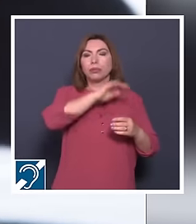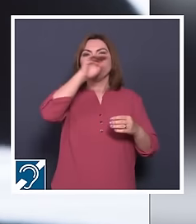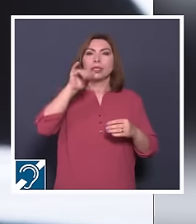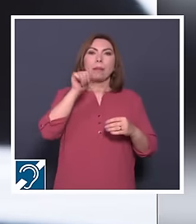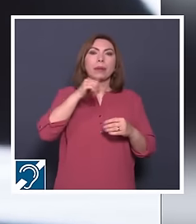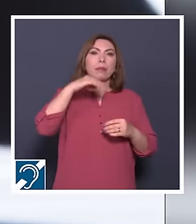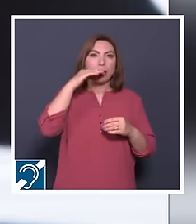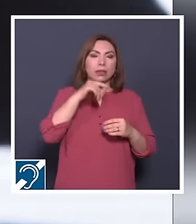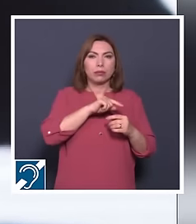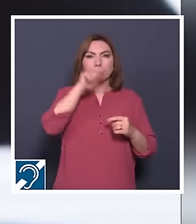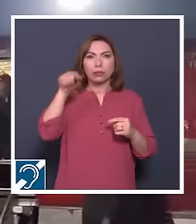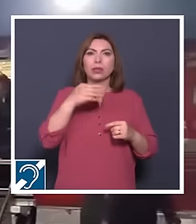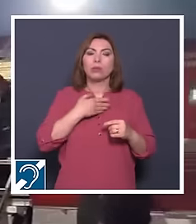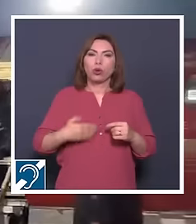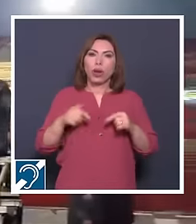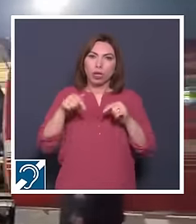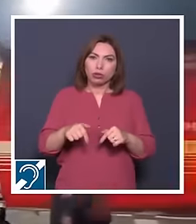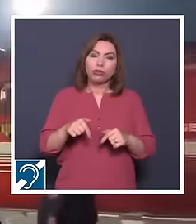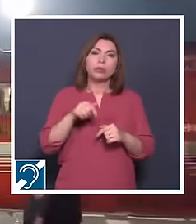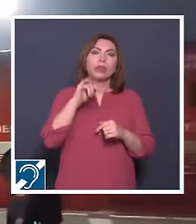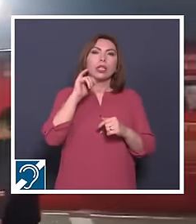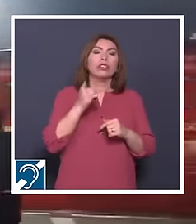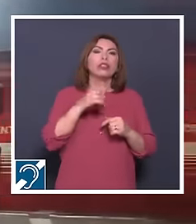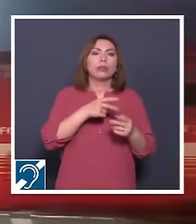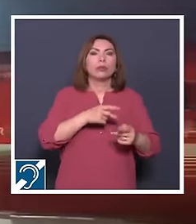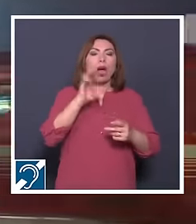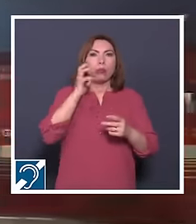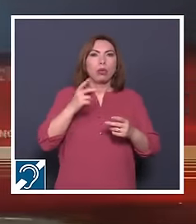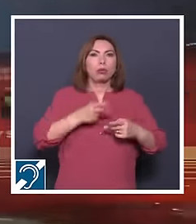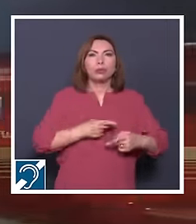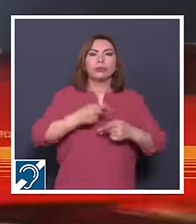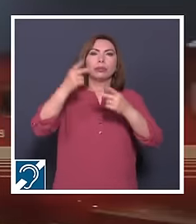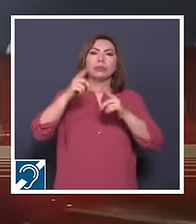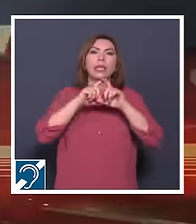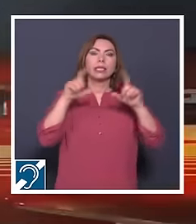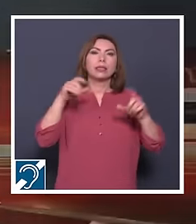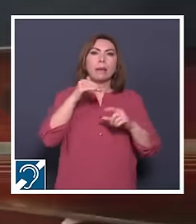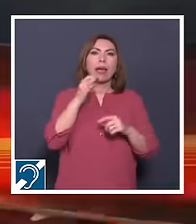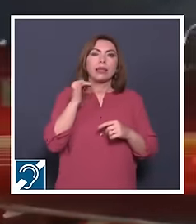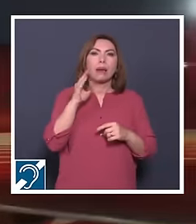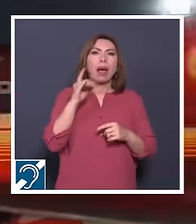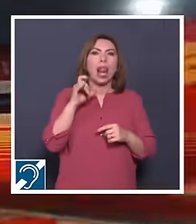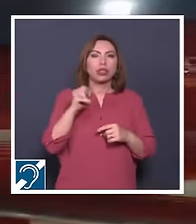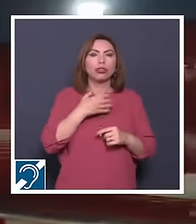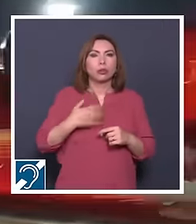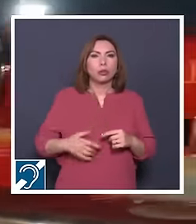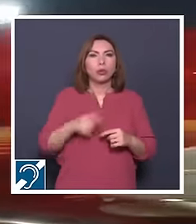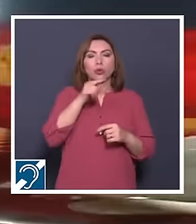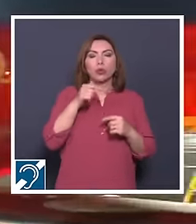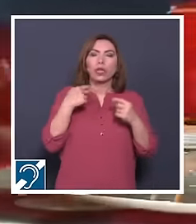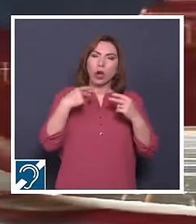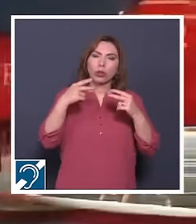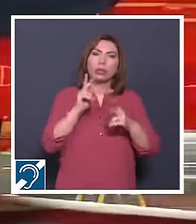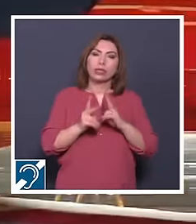acolo, Florin Piersic a fost preluat de o ambulanță și dus către Institutul Matei Balș din Capitală, unde își va continua tratamentul. Transferul